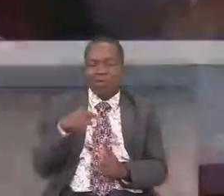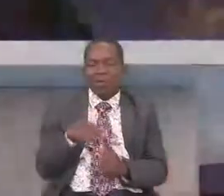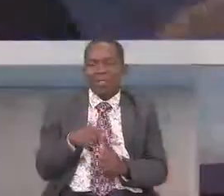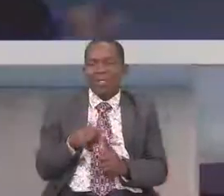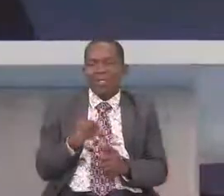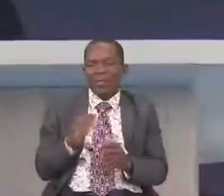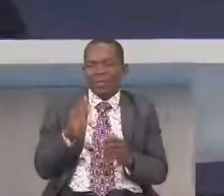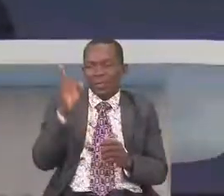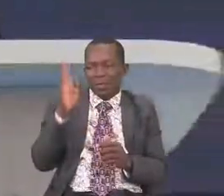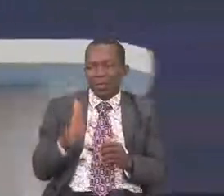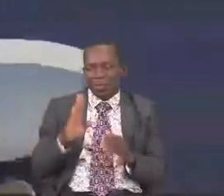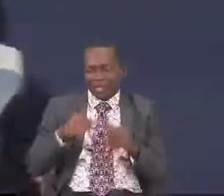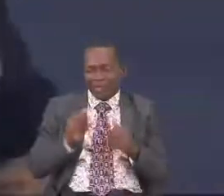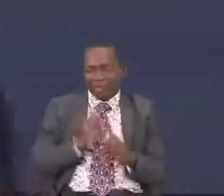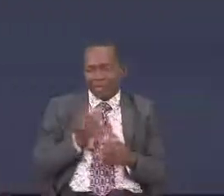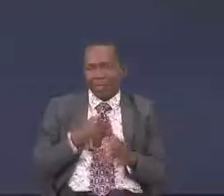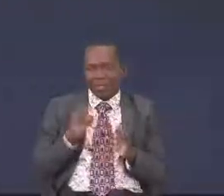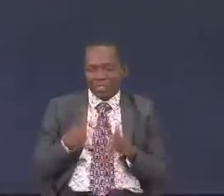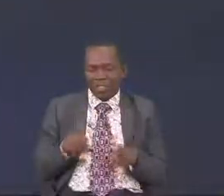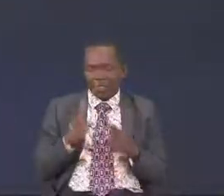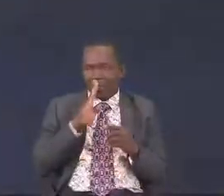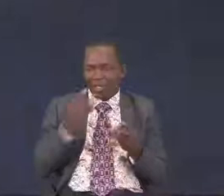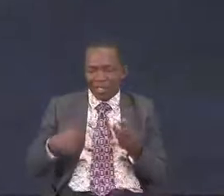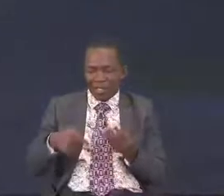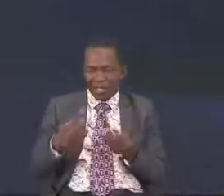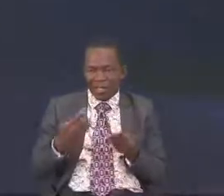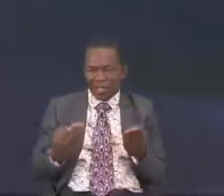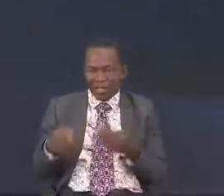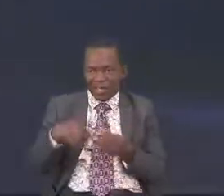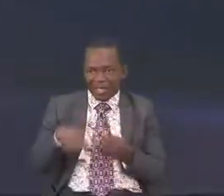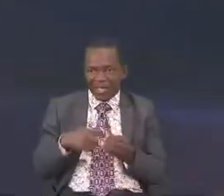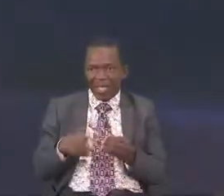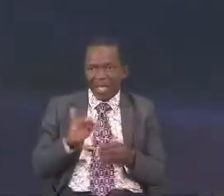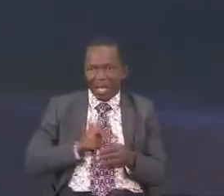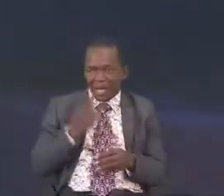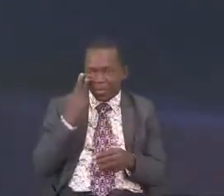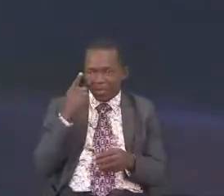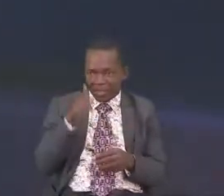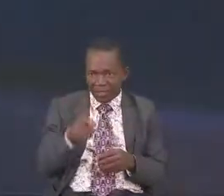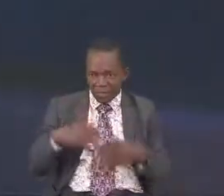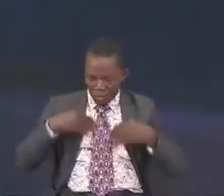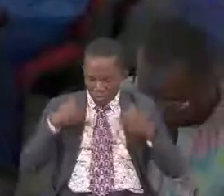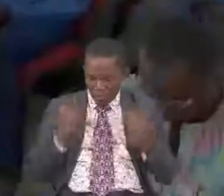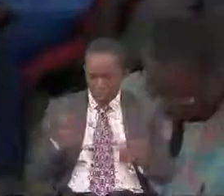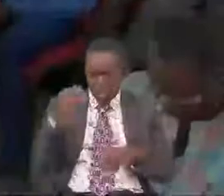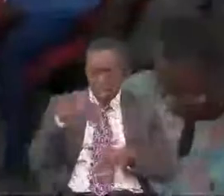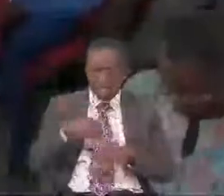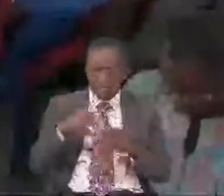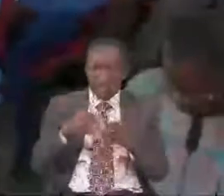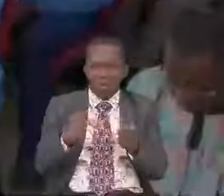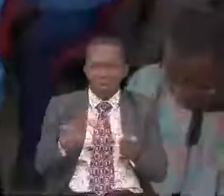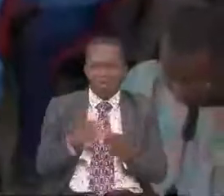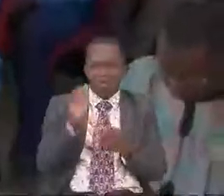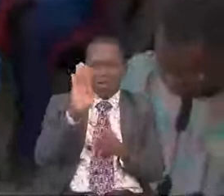la chance de revenir encore, je te verrai fort à ton poste.